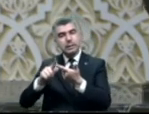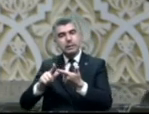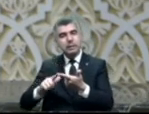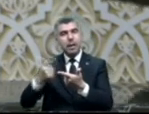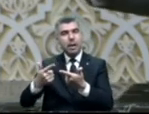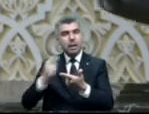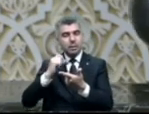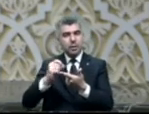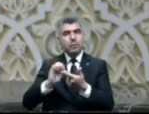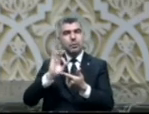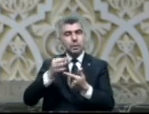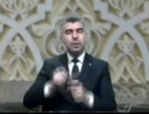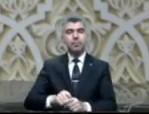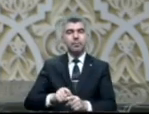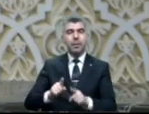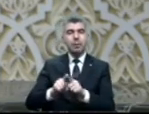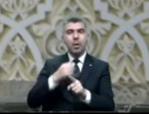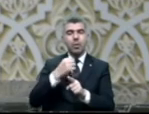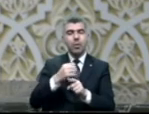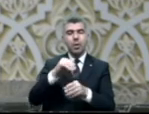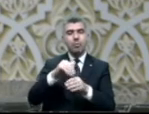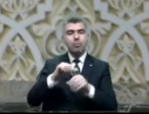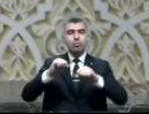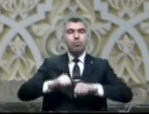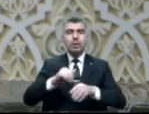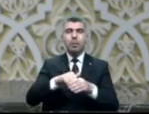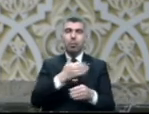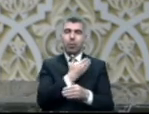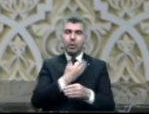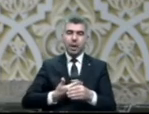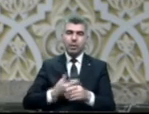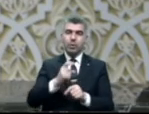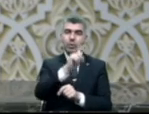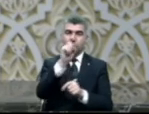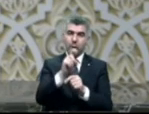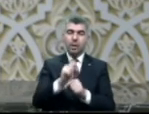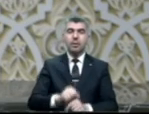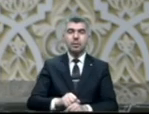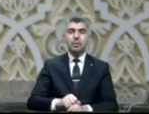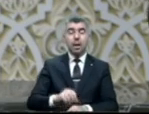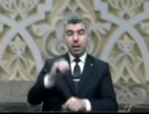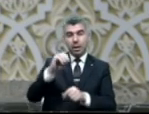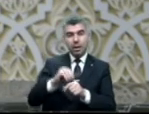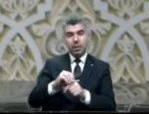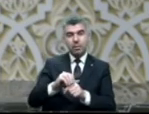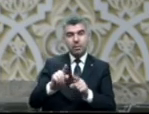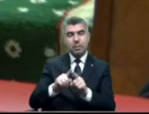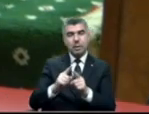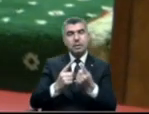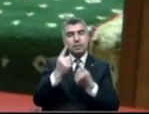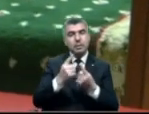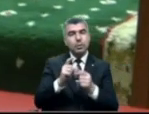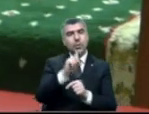زميلة، وحسنا يفعلون حتى لا يحرموا المجلس من طرح الأسئلة وبسطها، تتيح أو تخيركم السيد نور الدين في